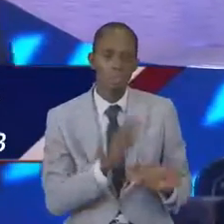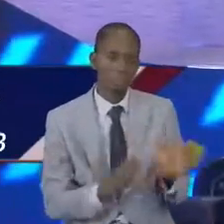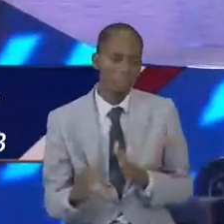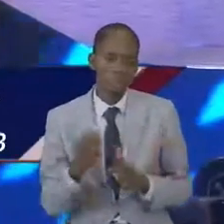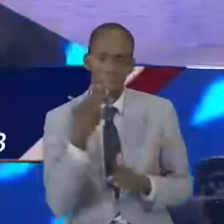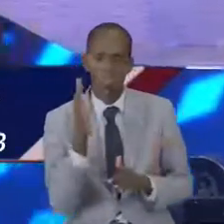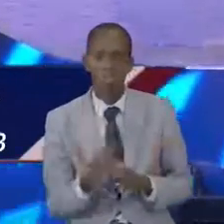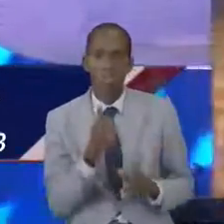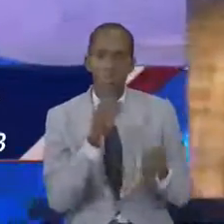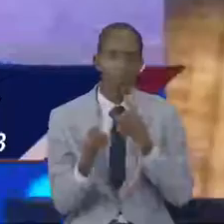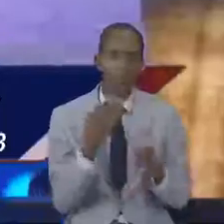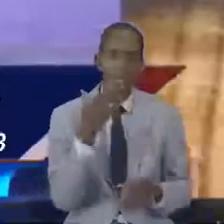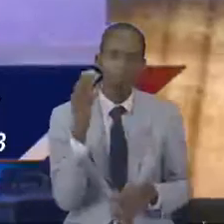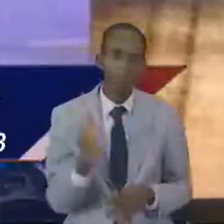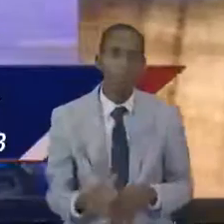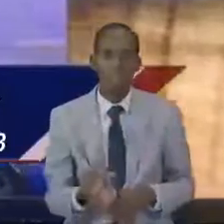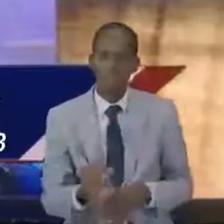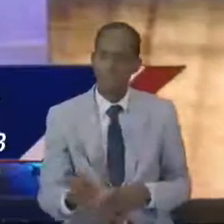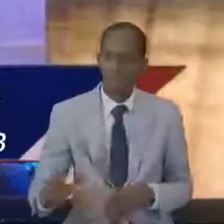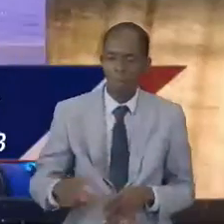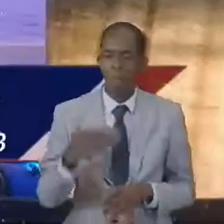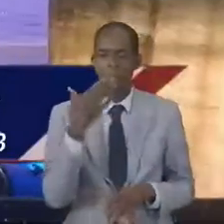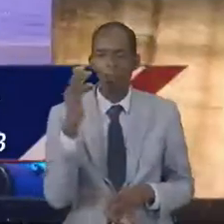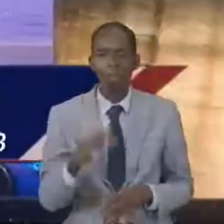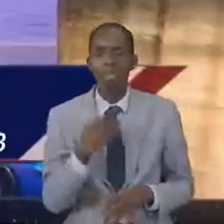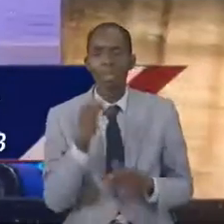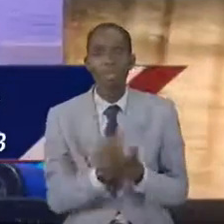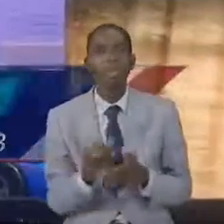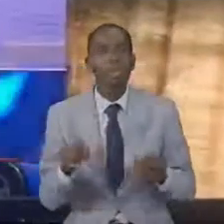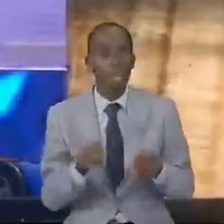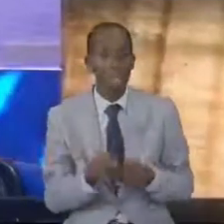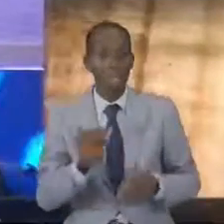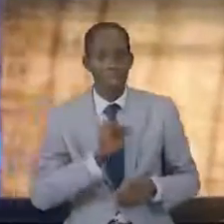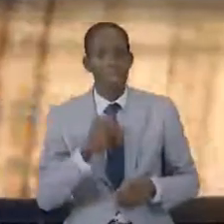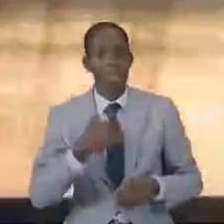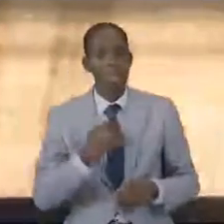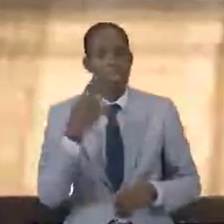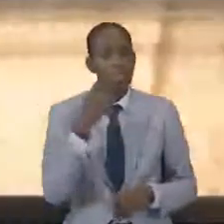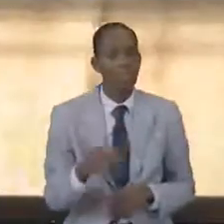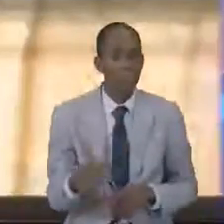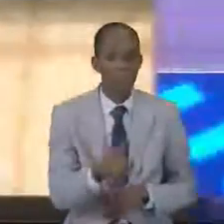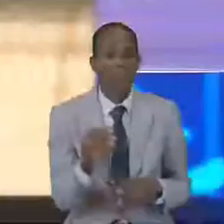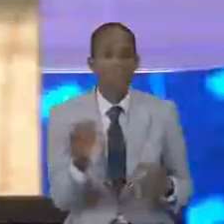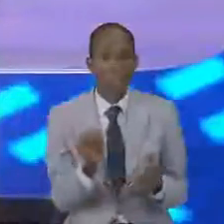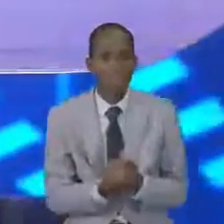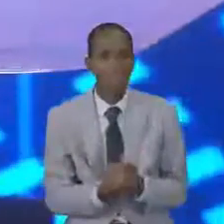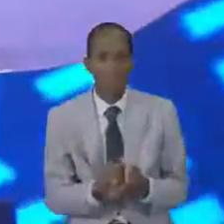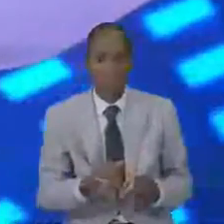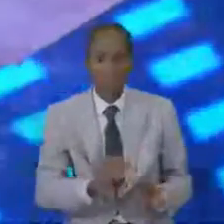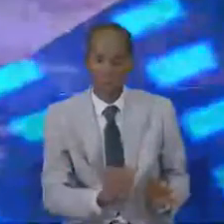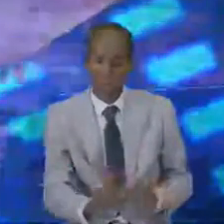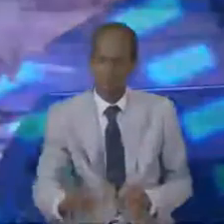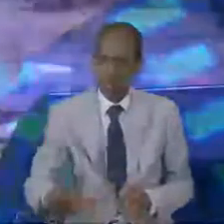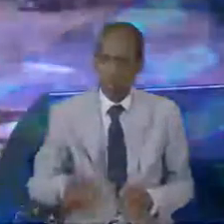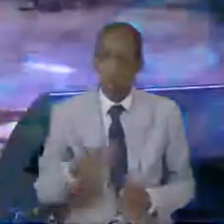il complète le mal il complote chapitre 4 verset 8